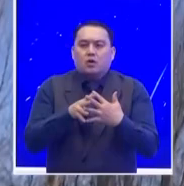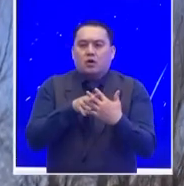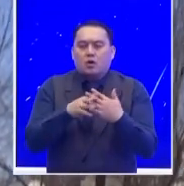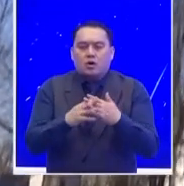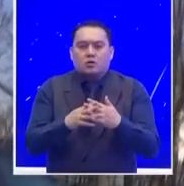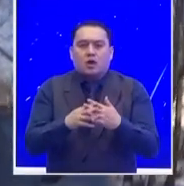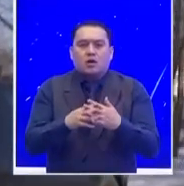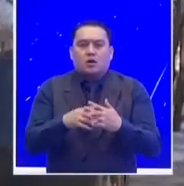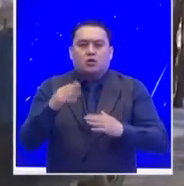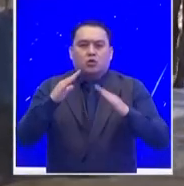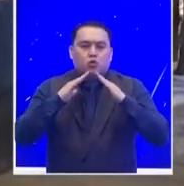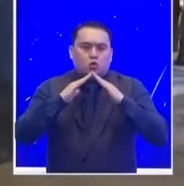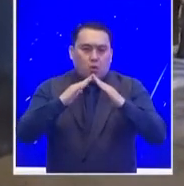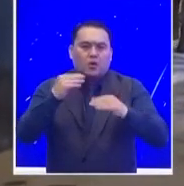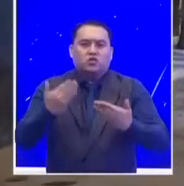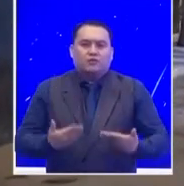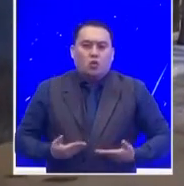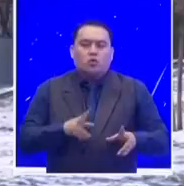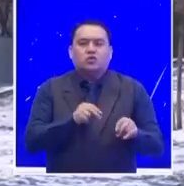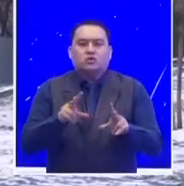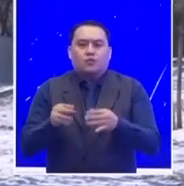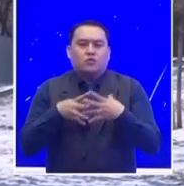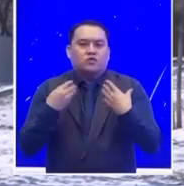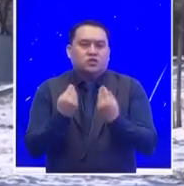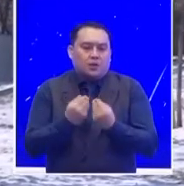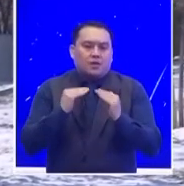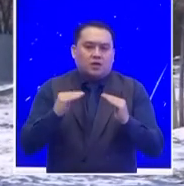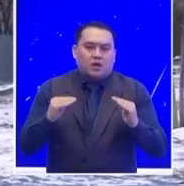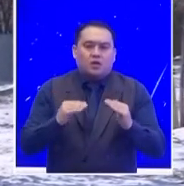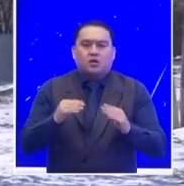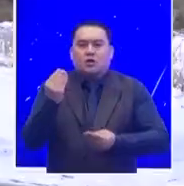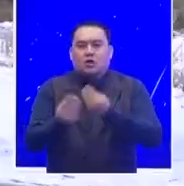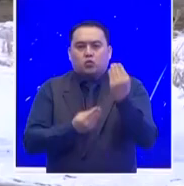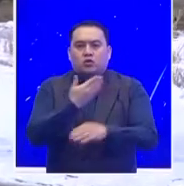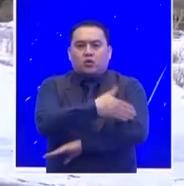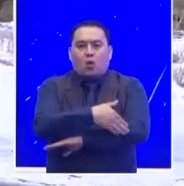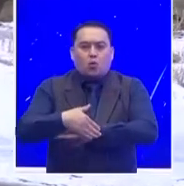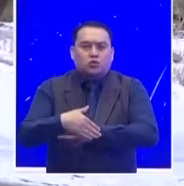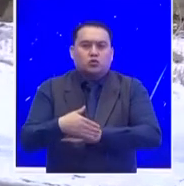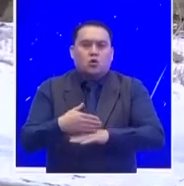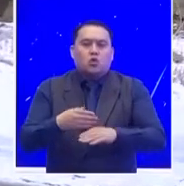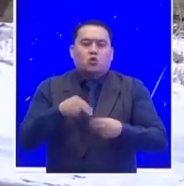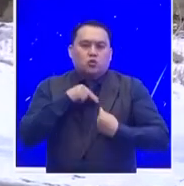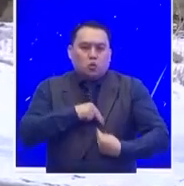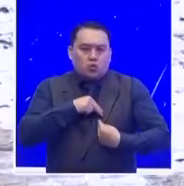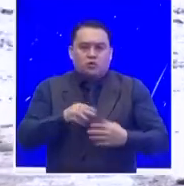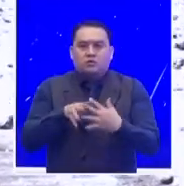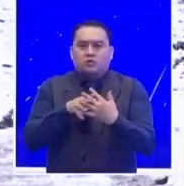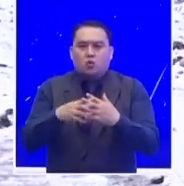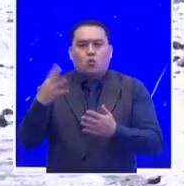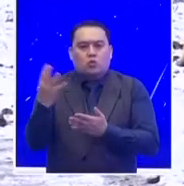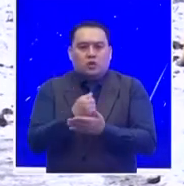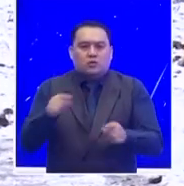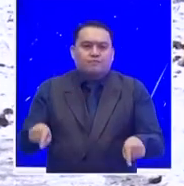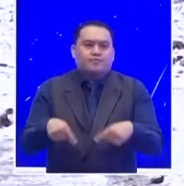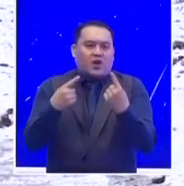Ровными рядами стоят дома, в которых живут счастливые семьи. Дети беззаботно играют на улицах. Благодаря упорному труду сельчанам удалось